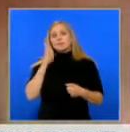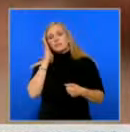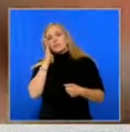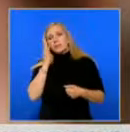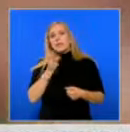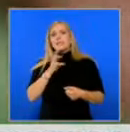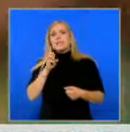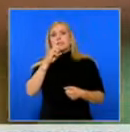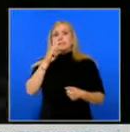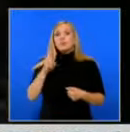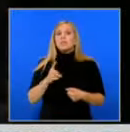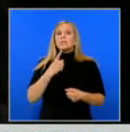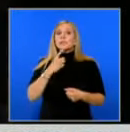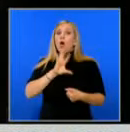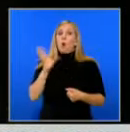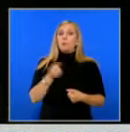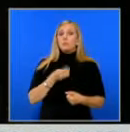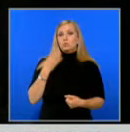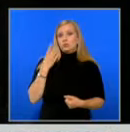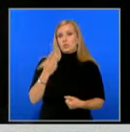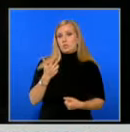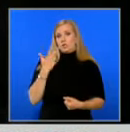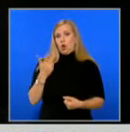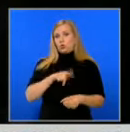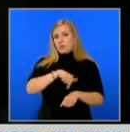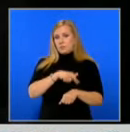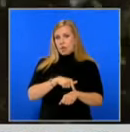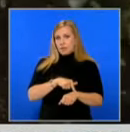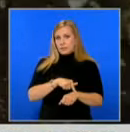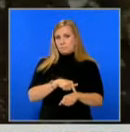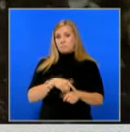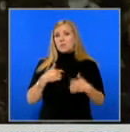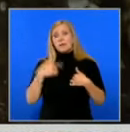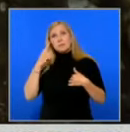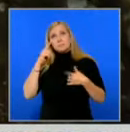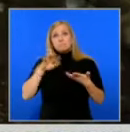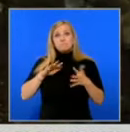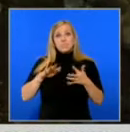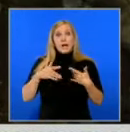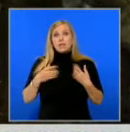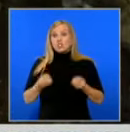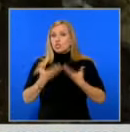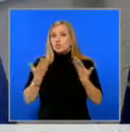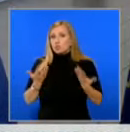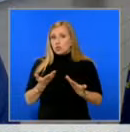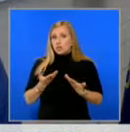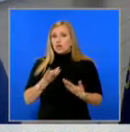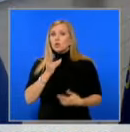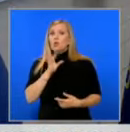само 30 минути за 48 часа имахме известни съмнения как точно ще се случат нещата